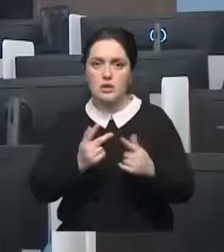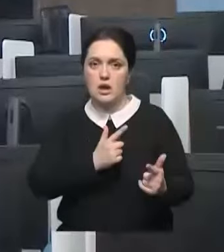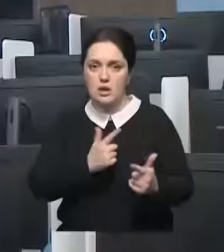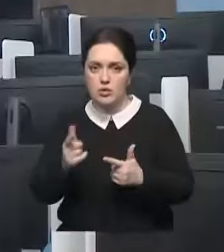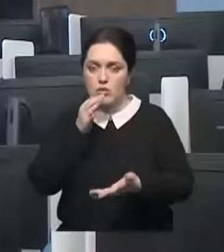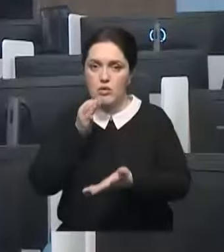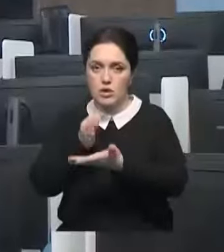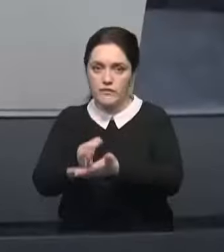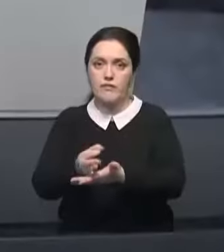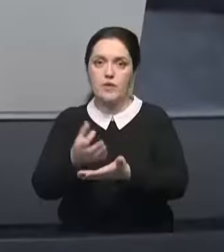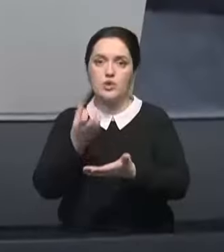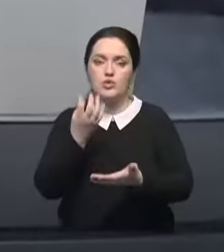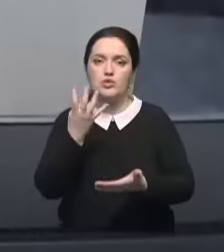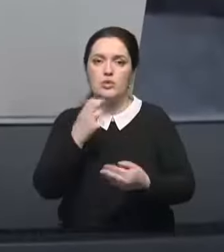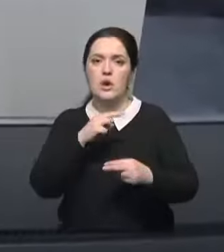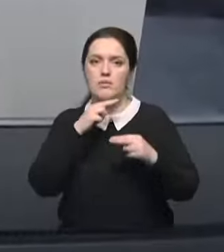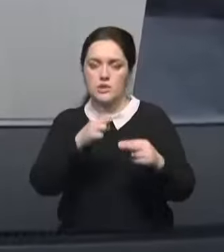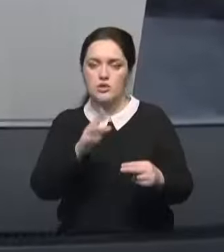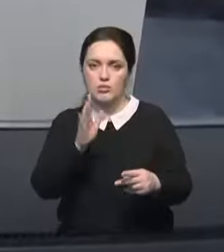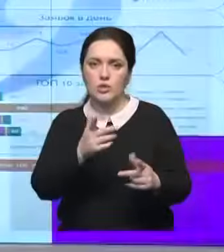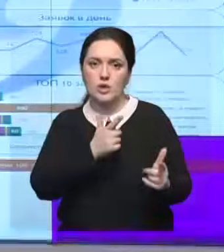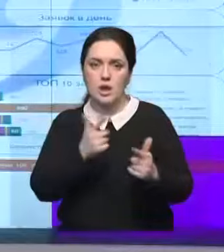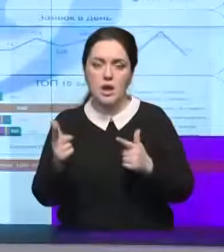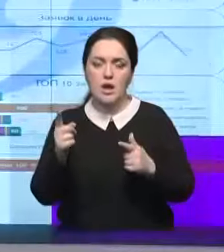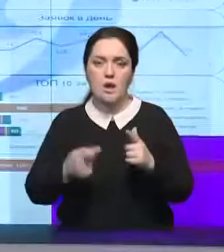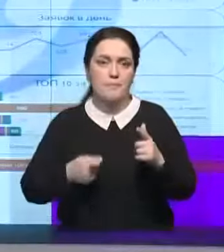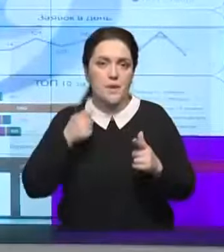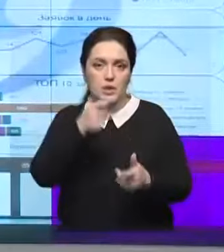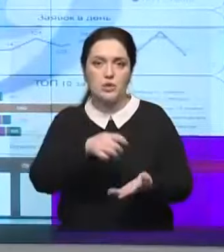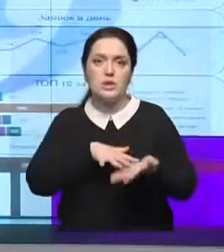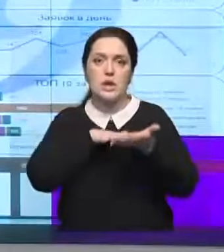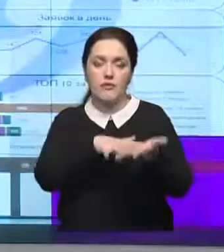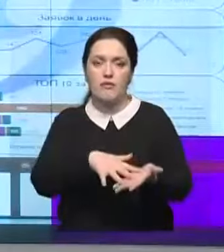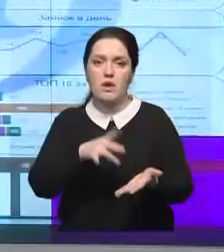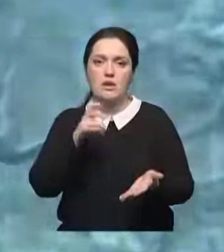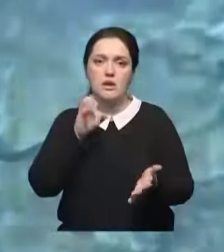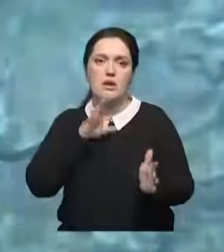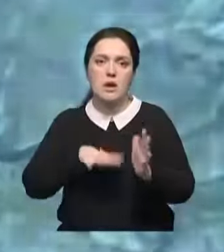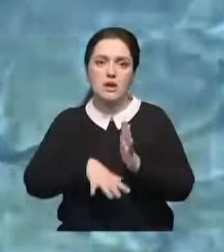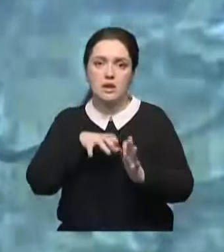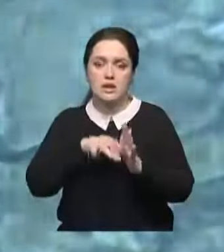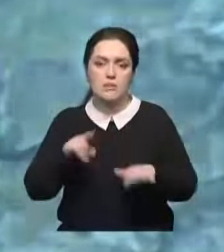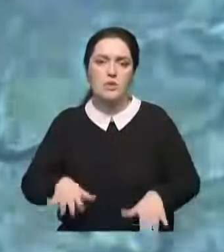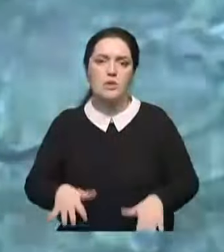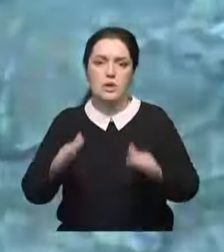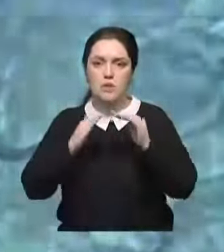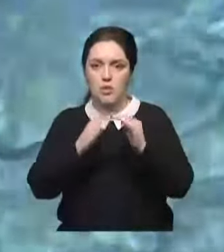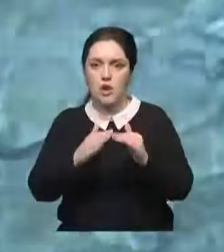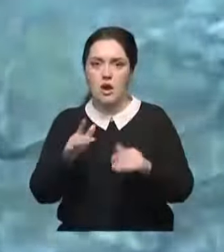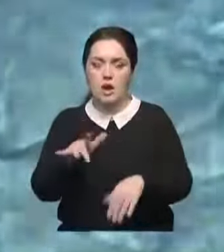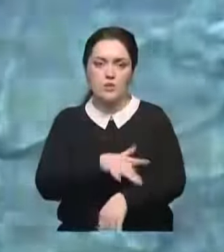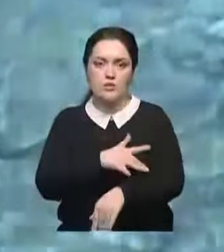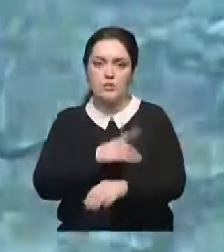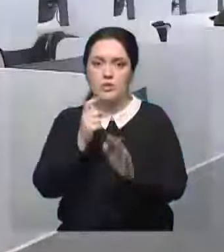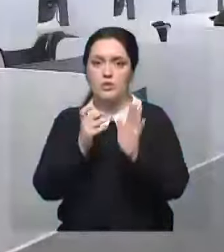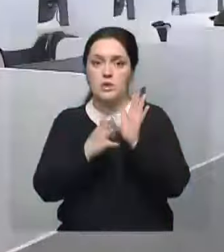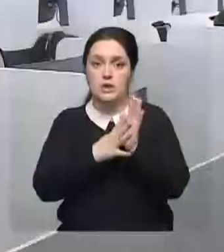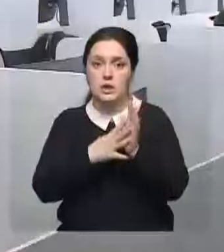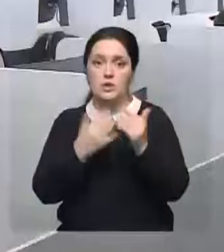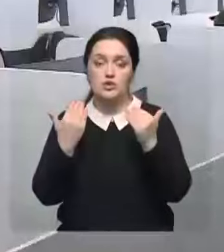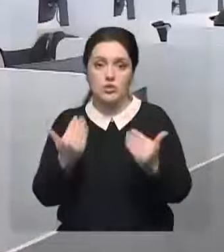а в обработке около 400 обращений. Жители подают заявки в основном на откачку воды из потопленных домов. Служба